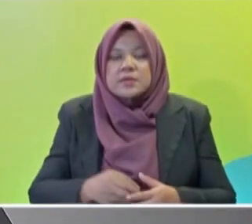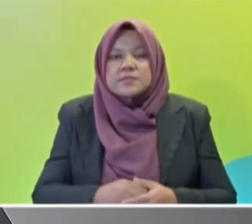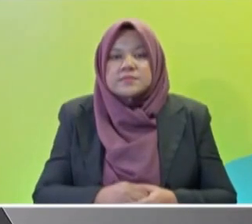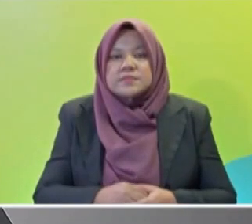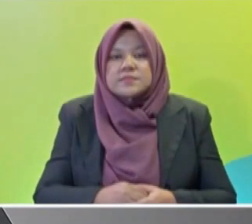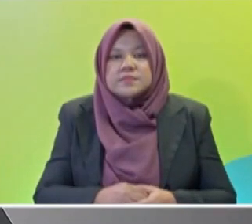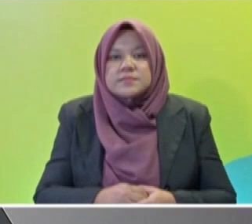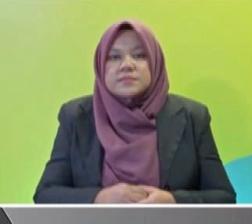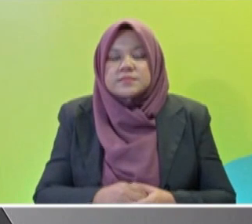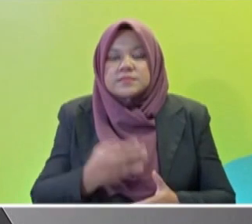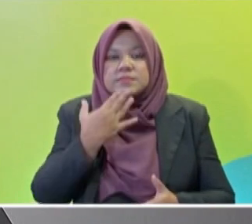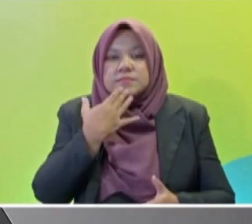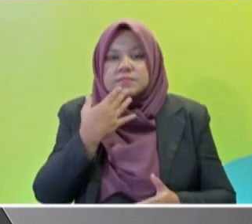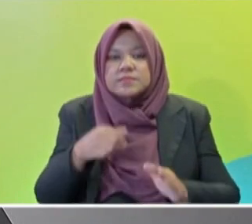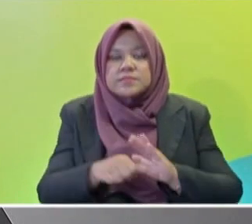seterusnya